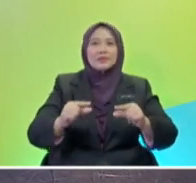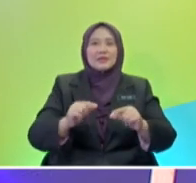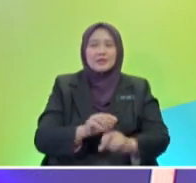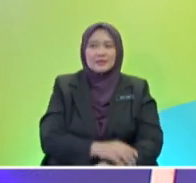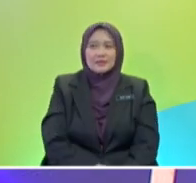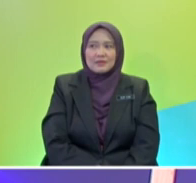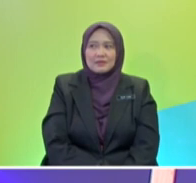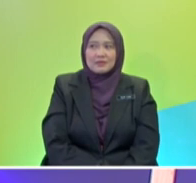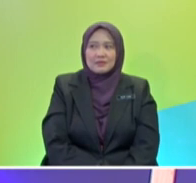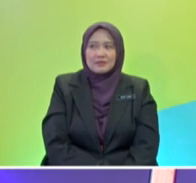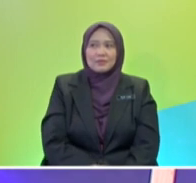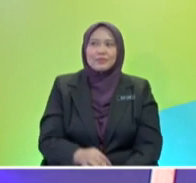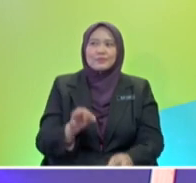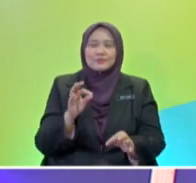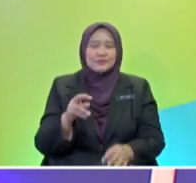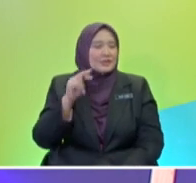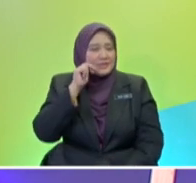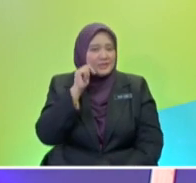Nisa terpijak